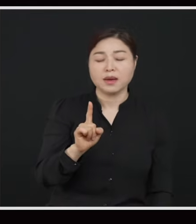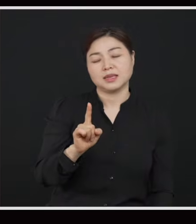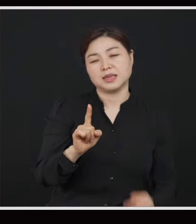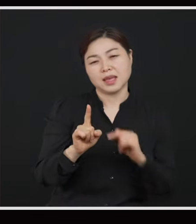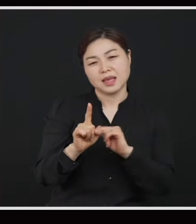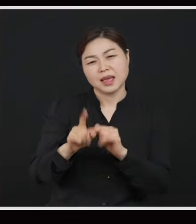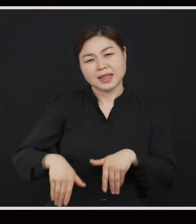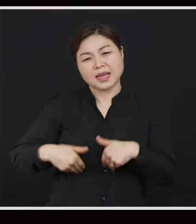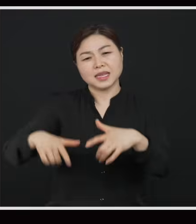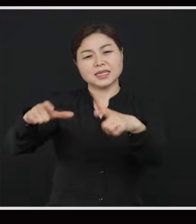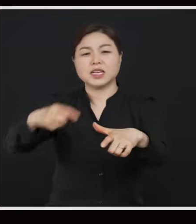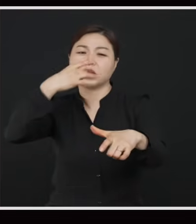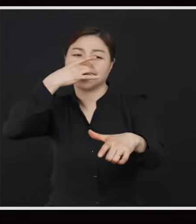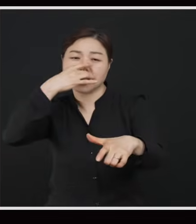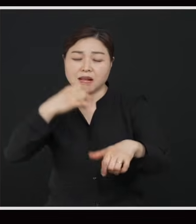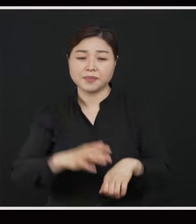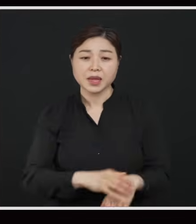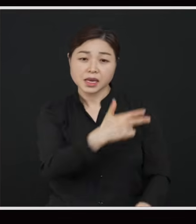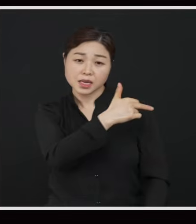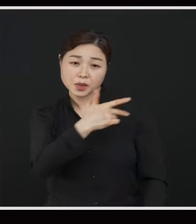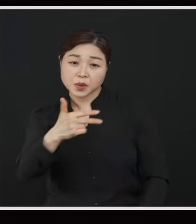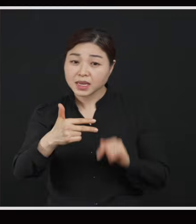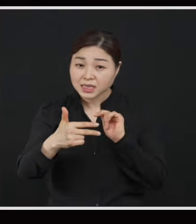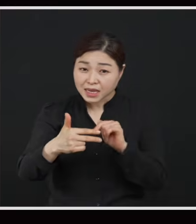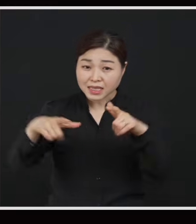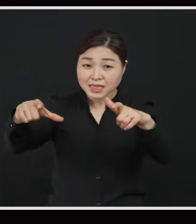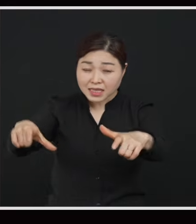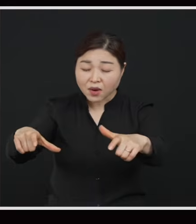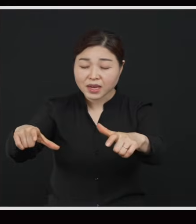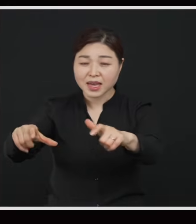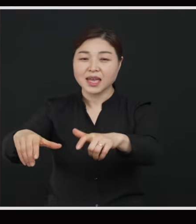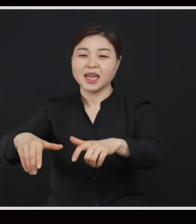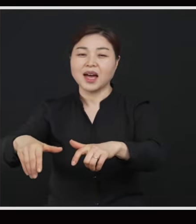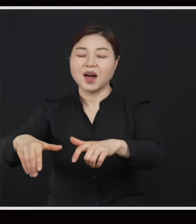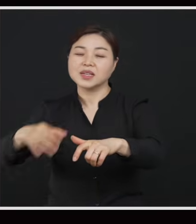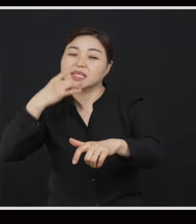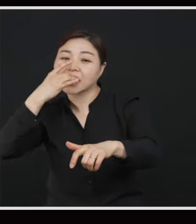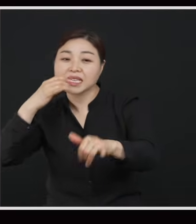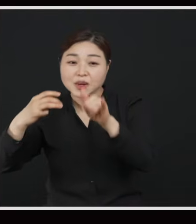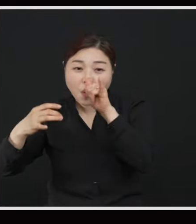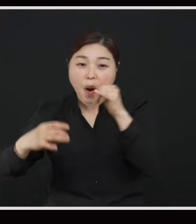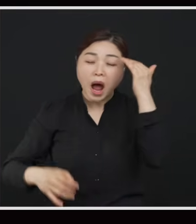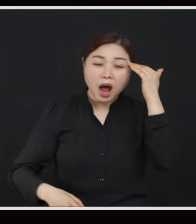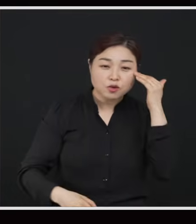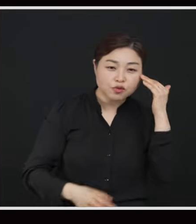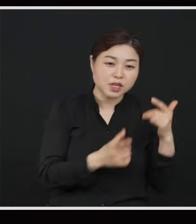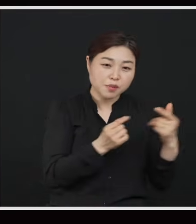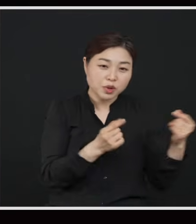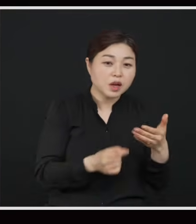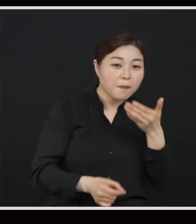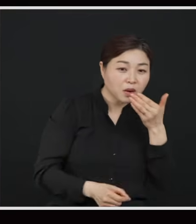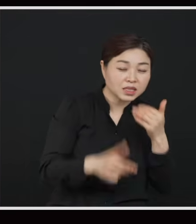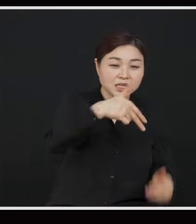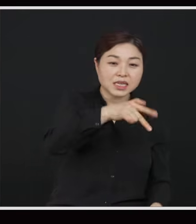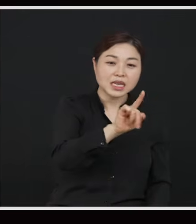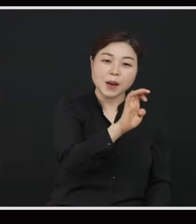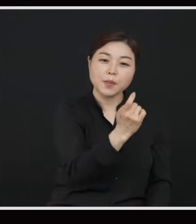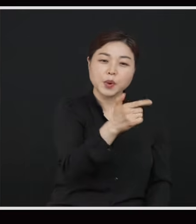남방계 쌀입니다. 쌀이 그 인도네시아 쪽에 있는 남방계 쌀이 있고 일본, 한국에서 먹는